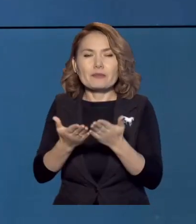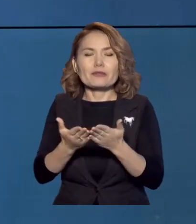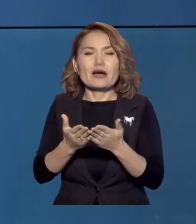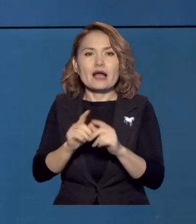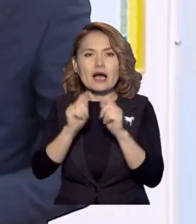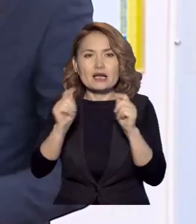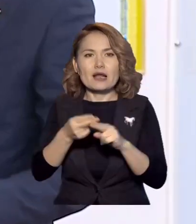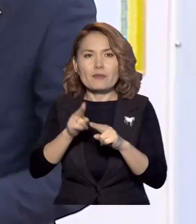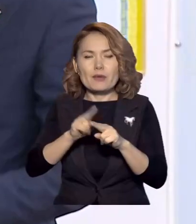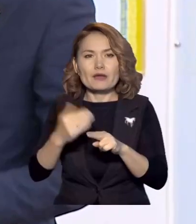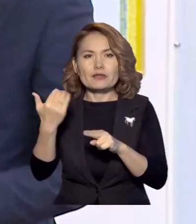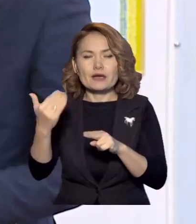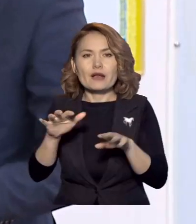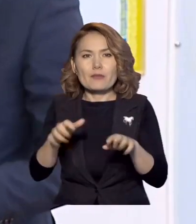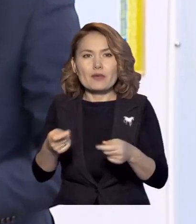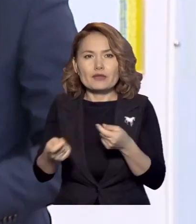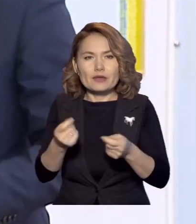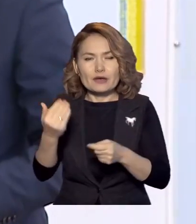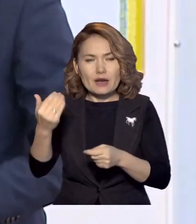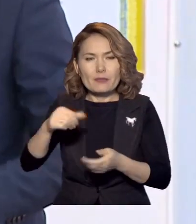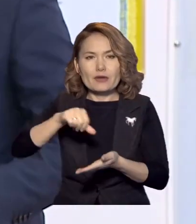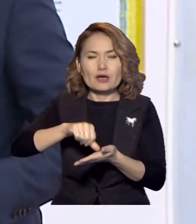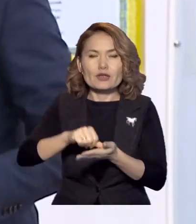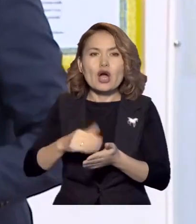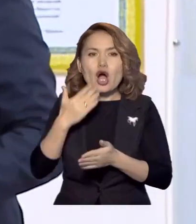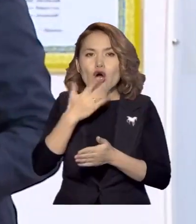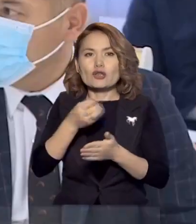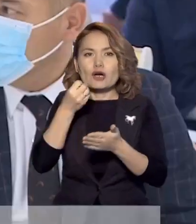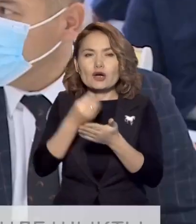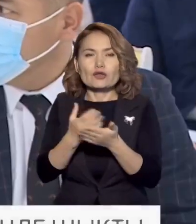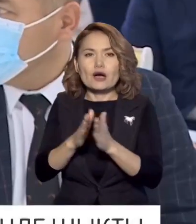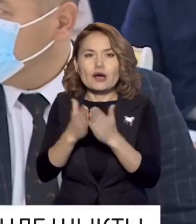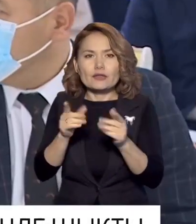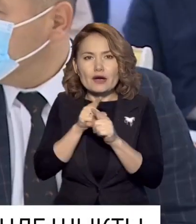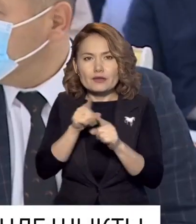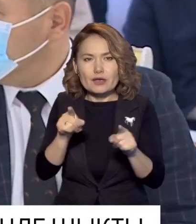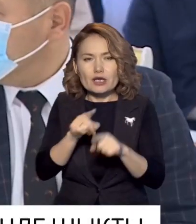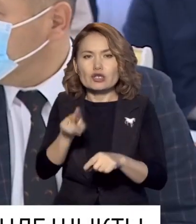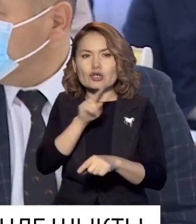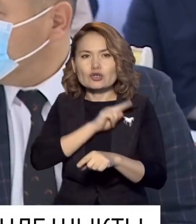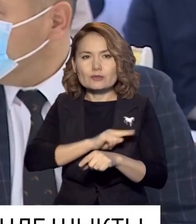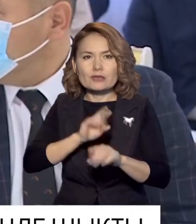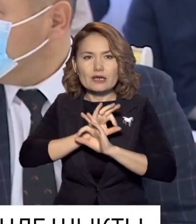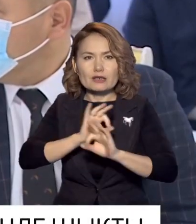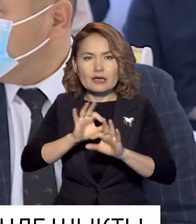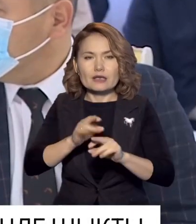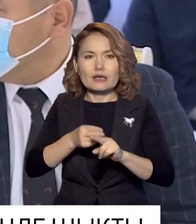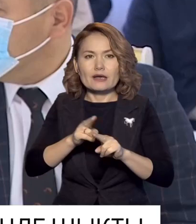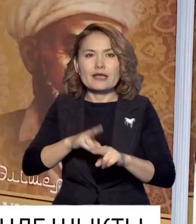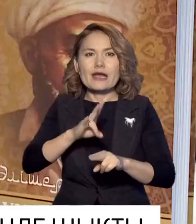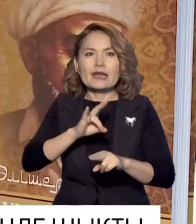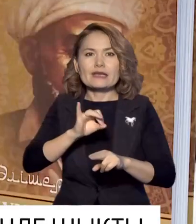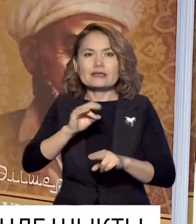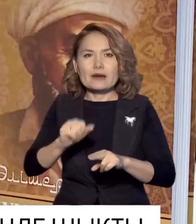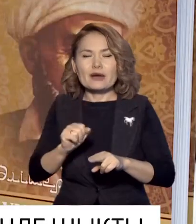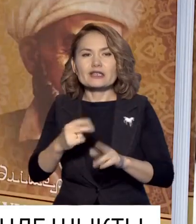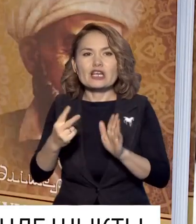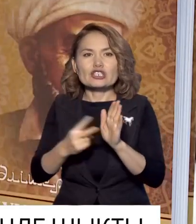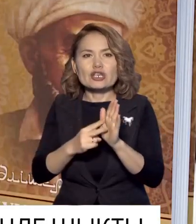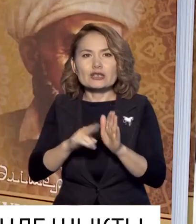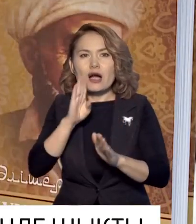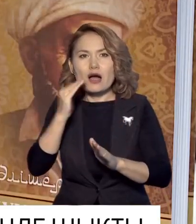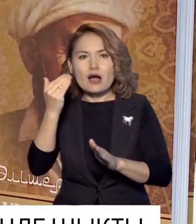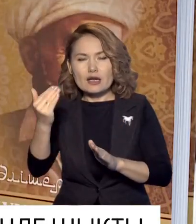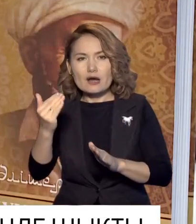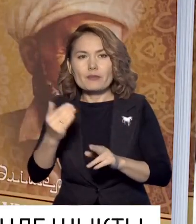Алқалы жиынға сенат төрағасы Мәулен Әшімбаев қатысып, ұлттық құндылықтарды дәріптеу бағытындағы жұмыстарға тоқталды. Низамидің әйгілі «Жеті ару» және